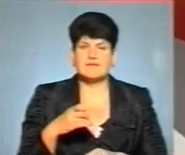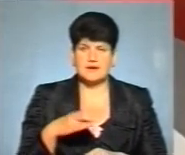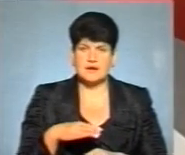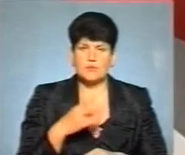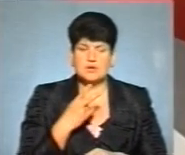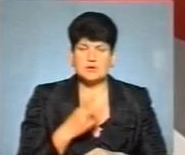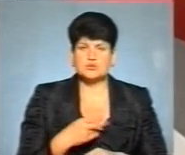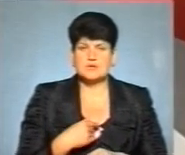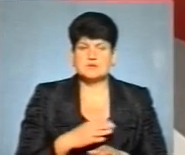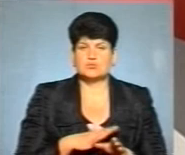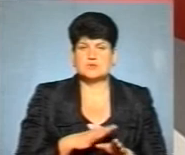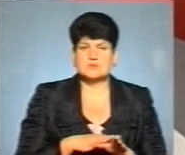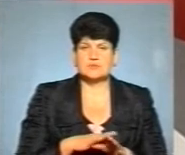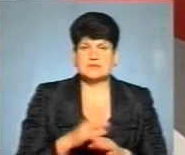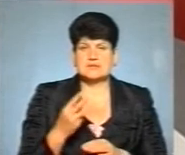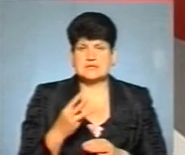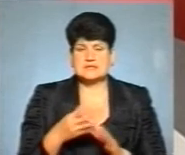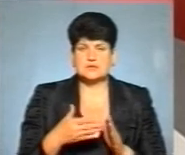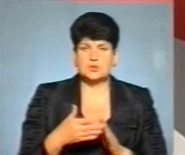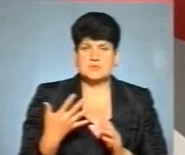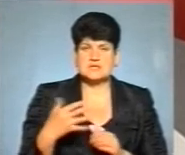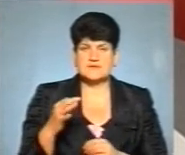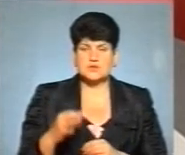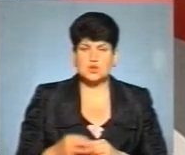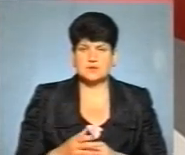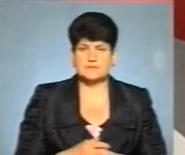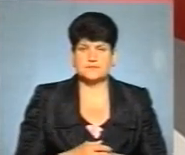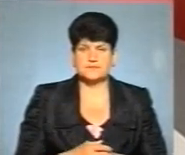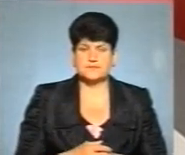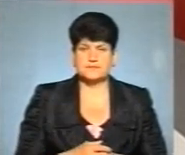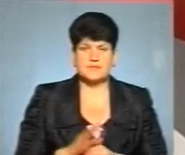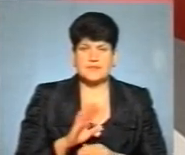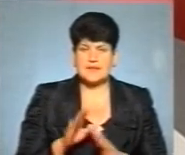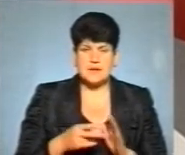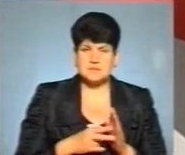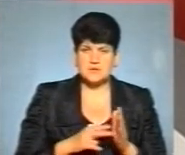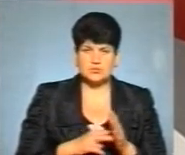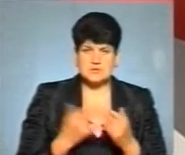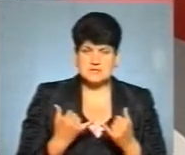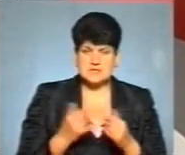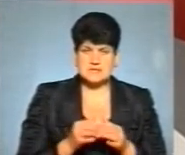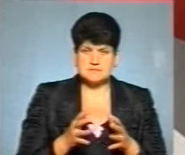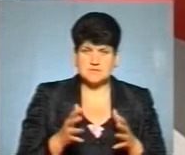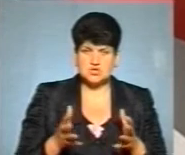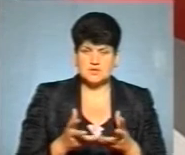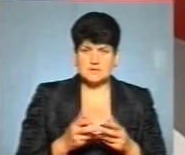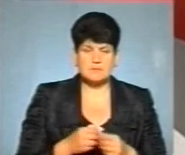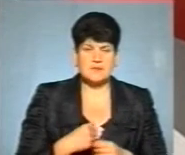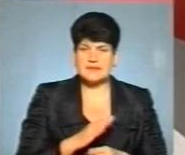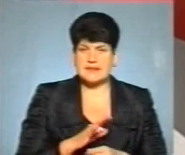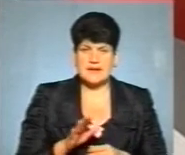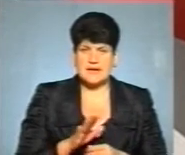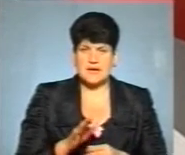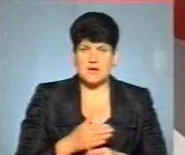нас були заповнені в середньому від 30 до 50%. Тобто не планується наразі збільшення цієї кількості? Ми не планували,